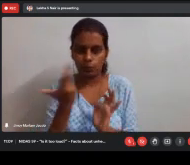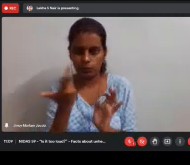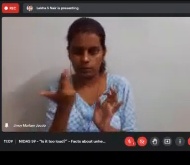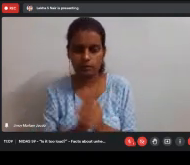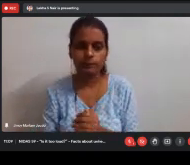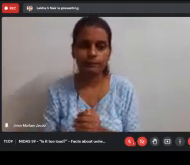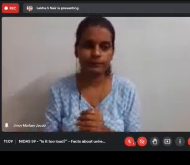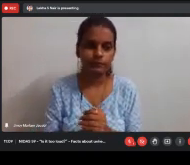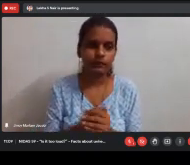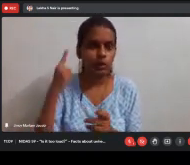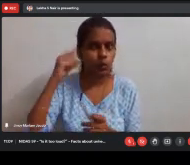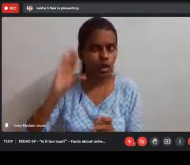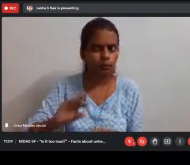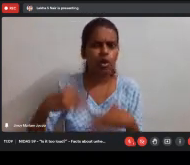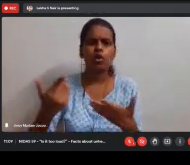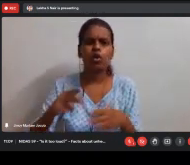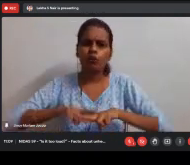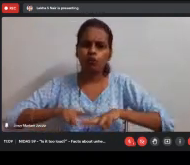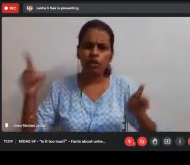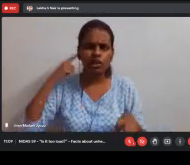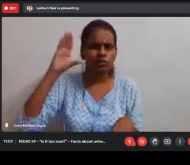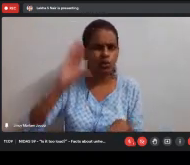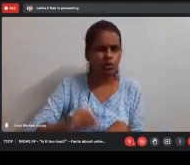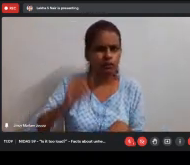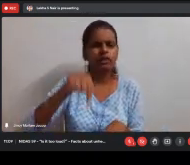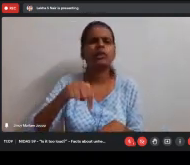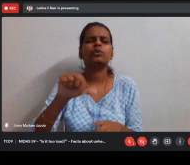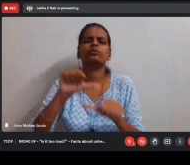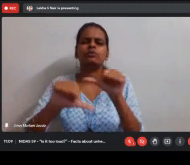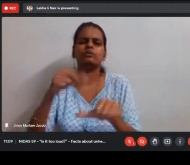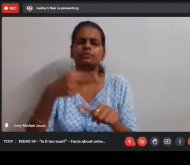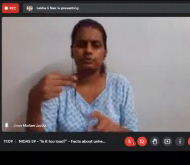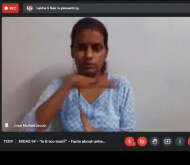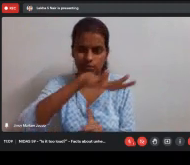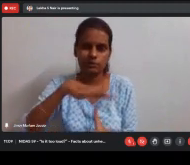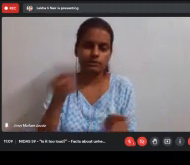തന്നെയാണ് നമ്മൾ കേൾക്കുന്നത്. പക്ഷേ ആ കേൾക്കുന്നത് എന്ന് പറയുന്ന പ്രോസസ്സ് ഇത്രയും കോംപ്ലക്സ് ആണ്.